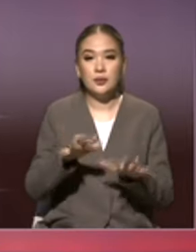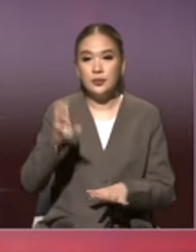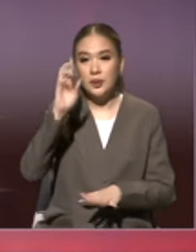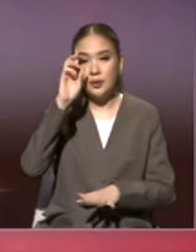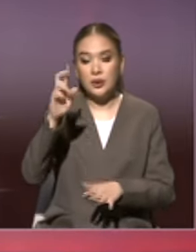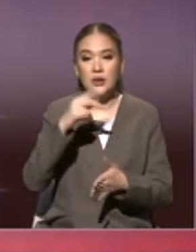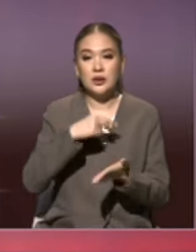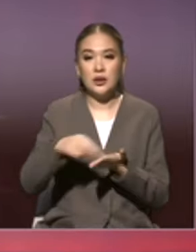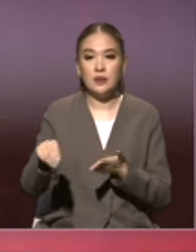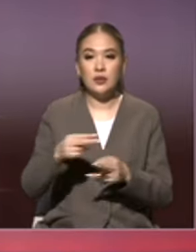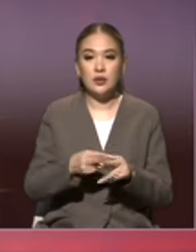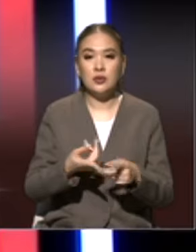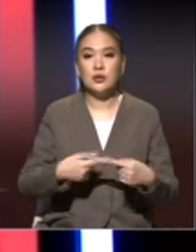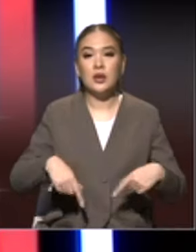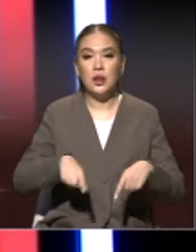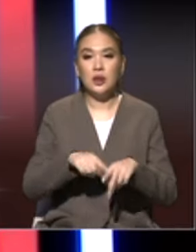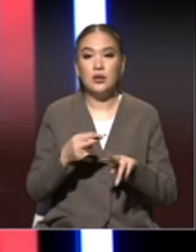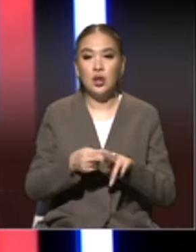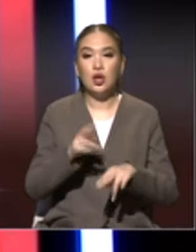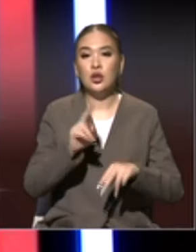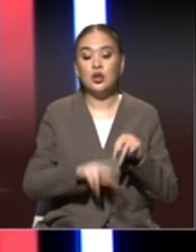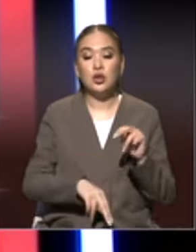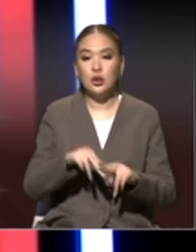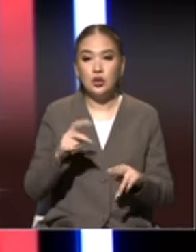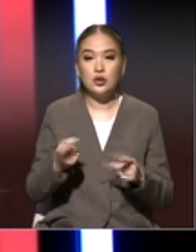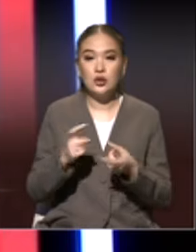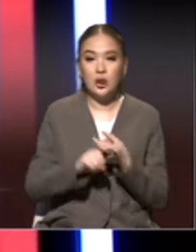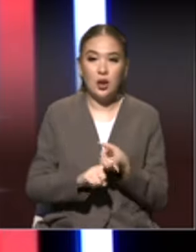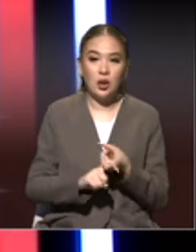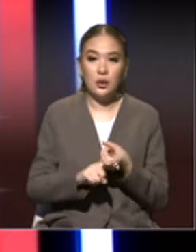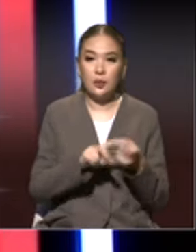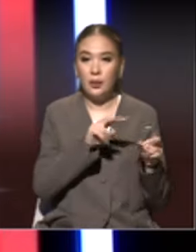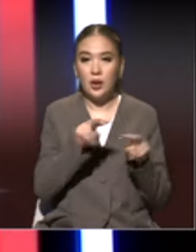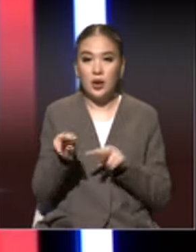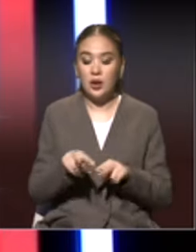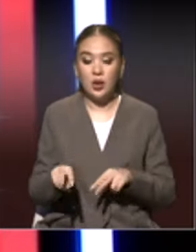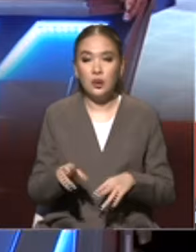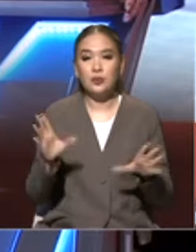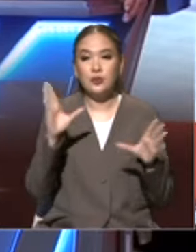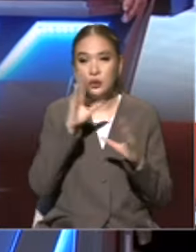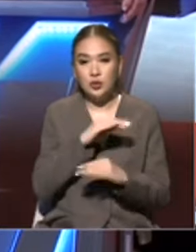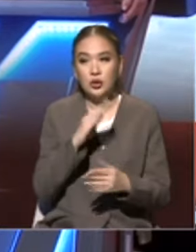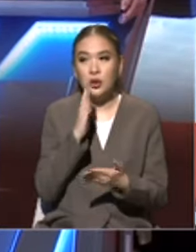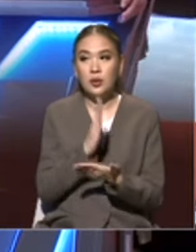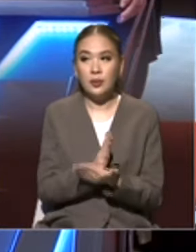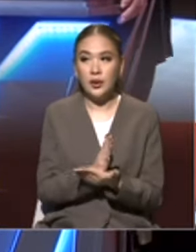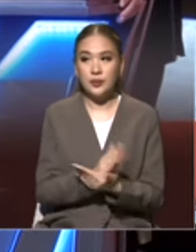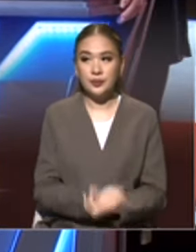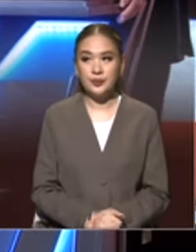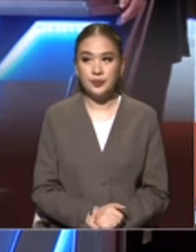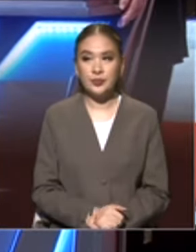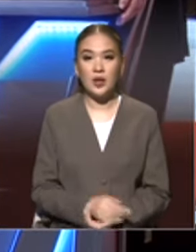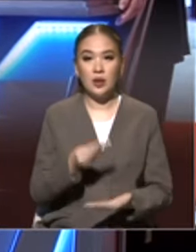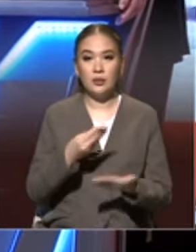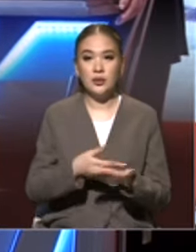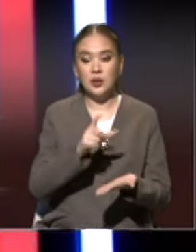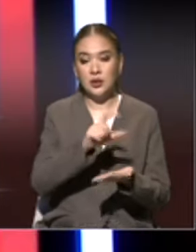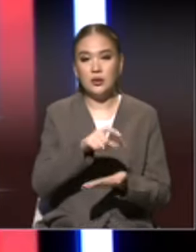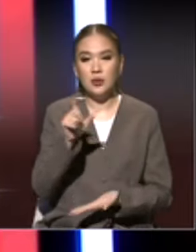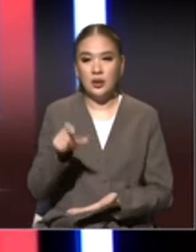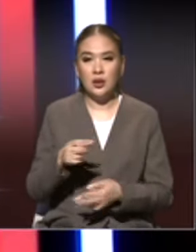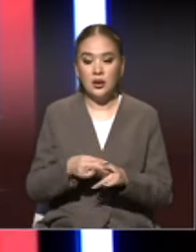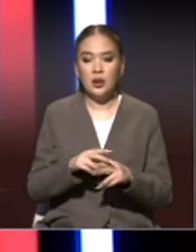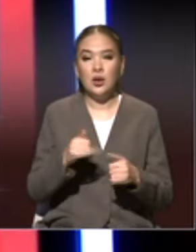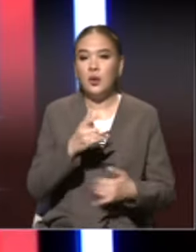сатып алу заң аясында негізінде құрылыс саласында қоғамдық бақылау мүмкіншілігі бар. Қымбат спикерлер, бізде өте аз уақыт қалған